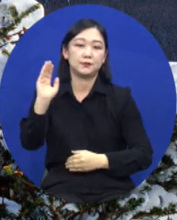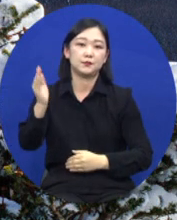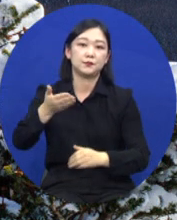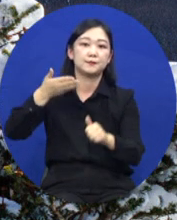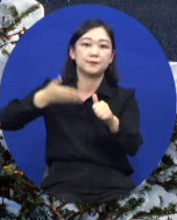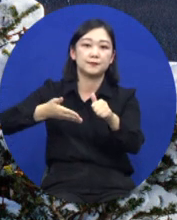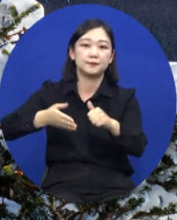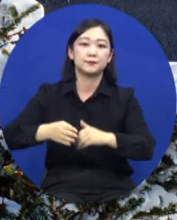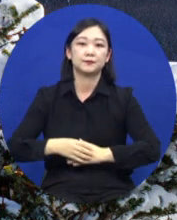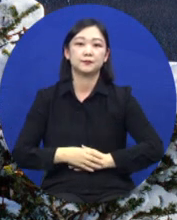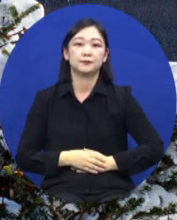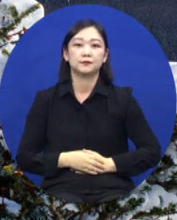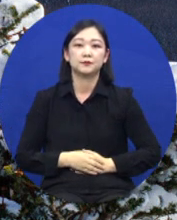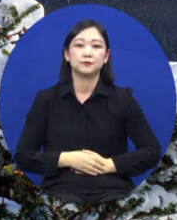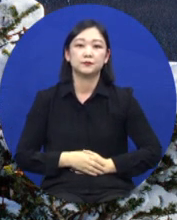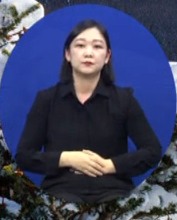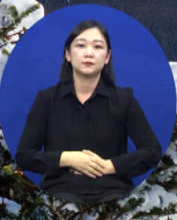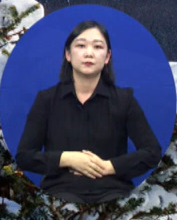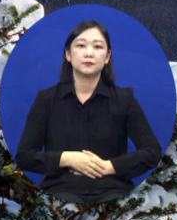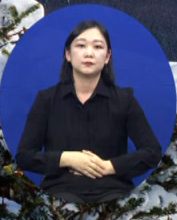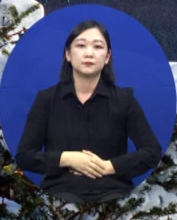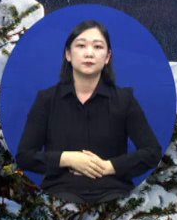바랍니다 내셨습니다